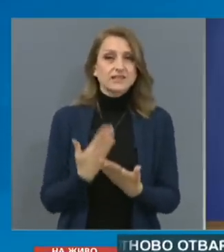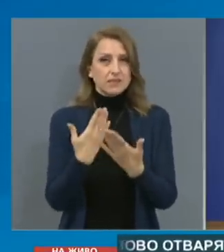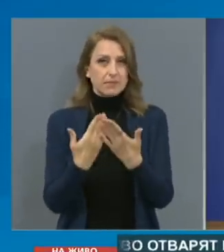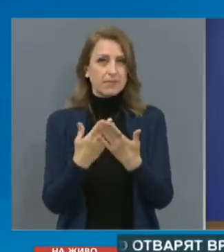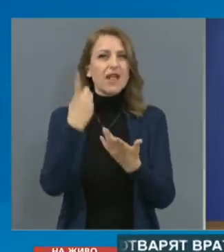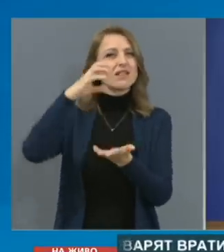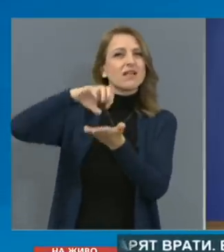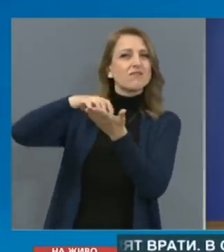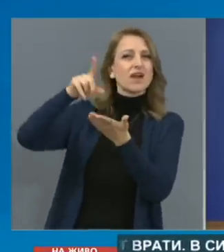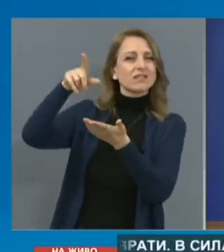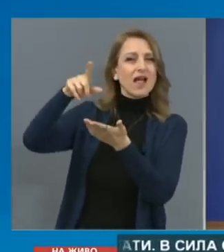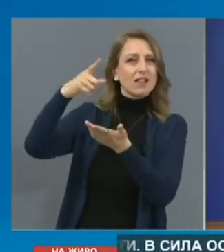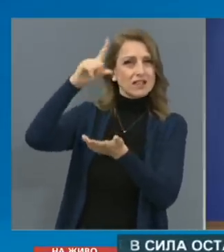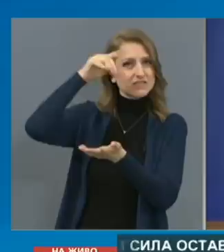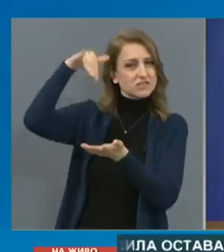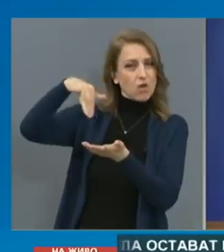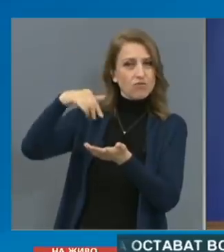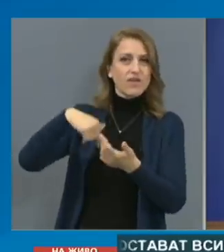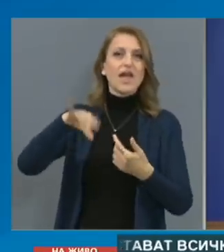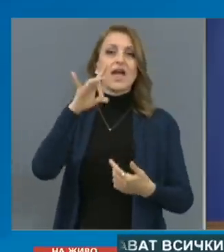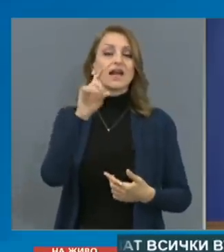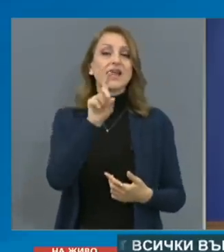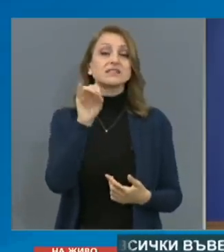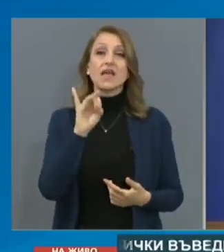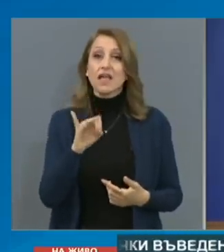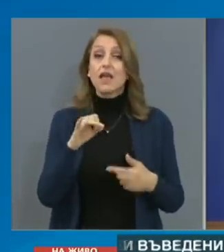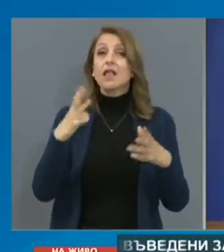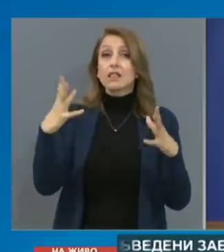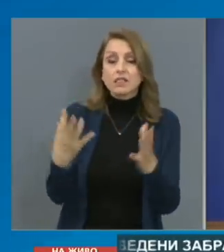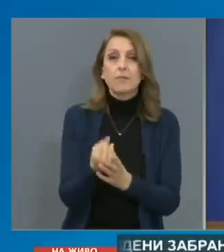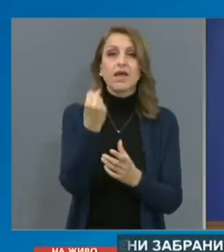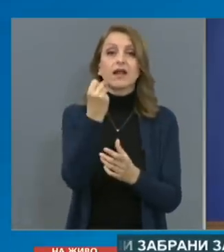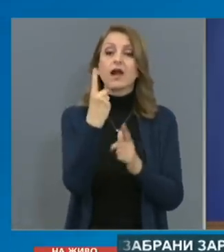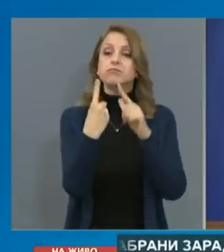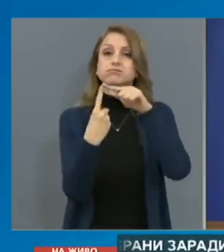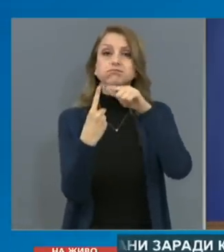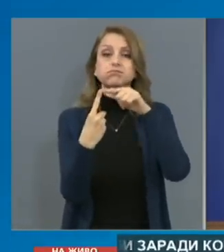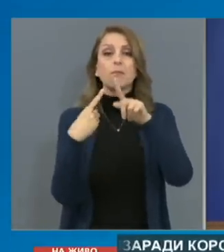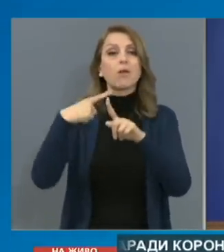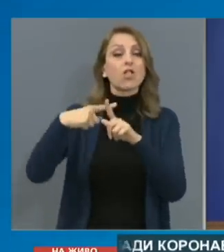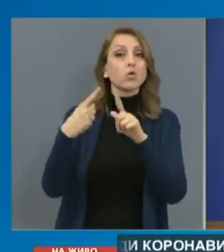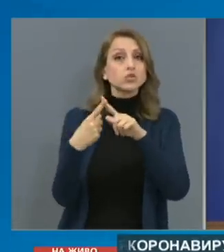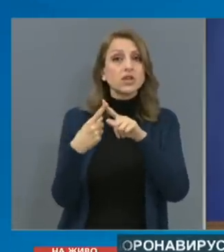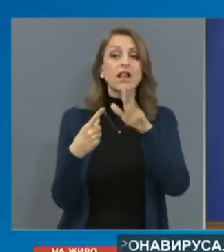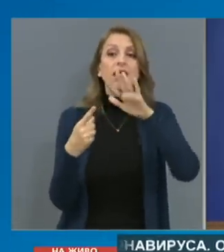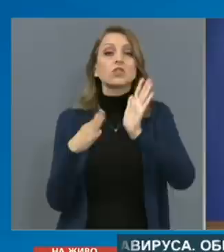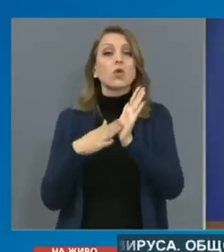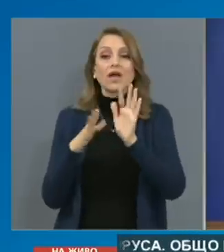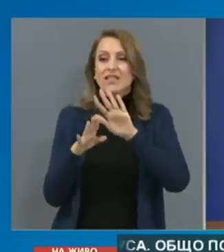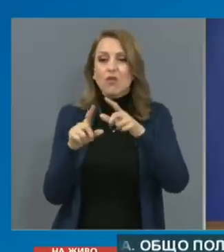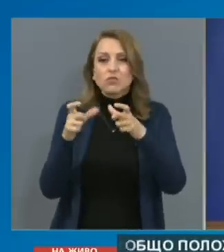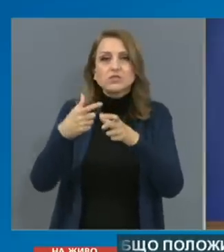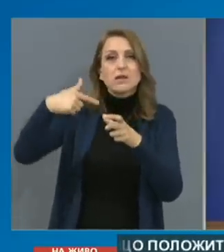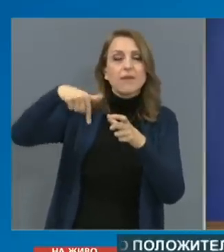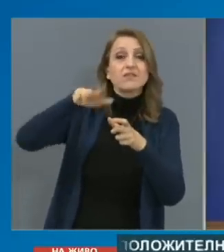кварталите в София, колегите от столична РЗИ не само откриха огнището на човека, който е положителен, и доказахме още трима в семейство,